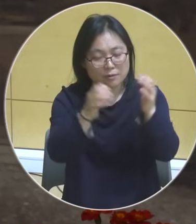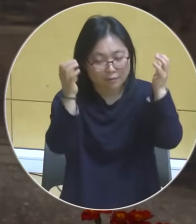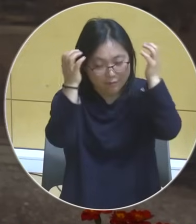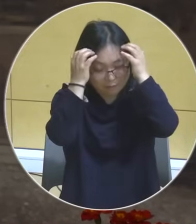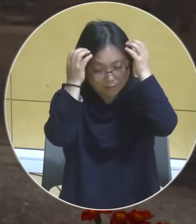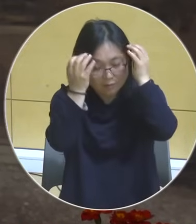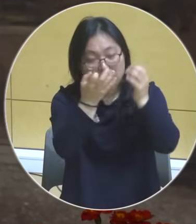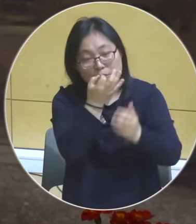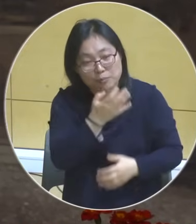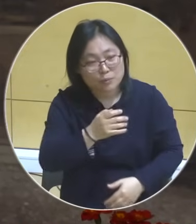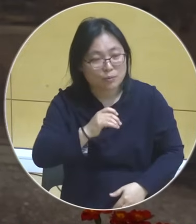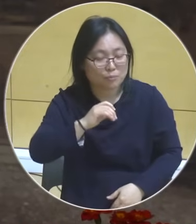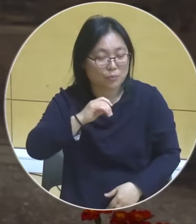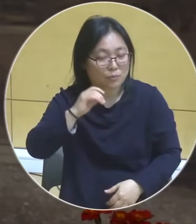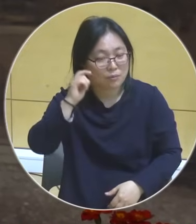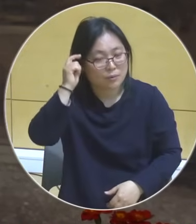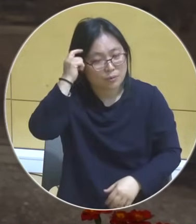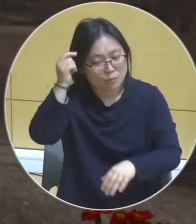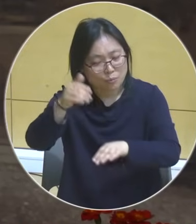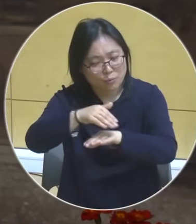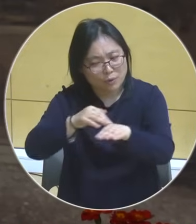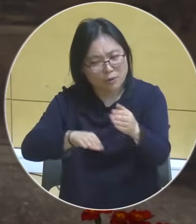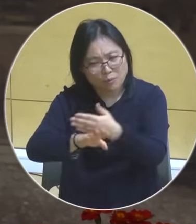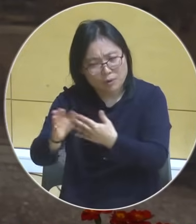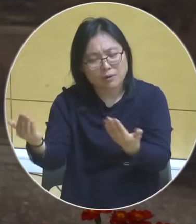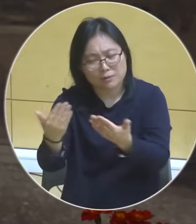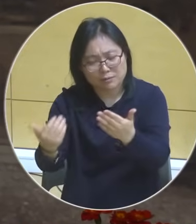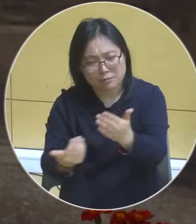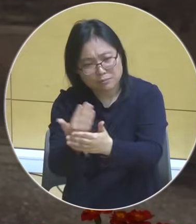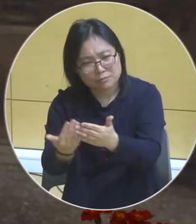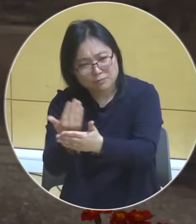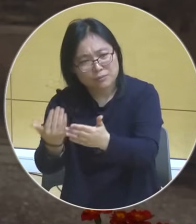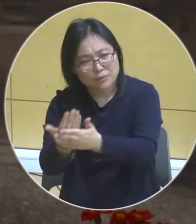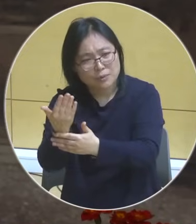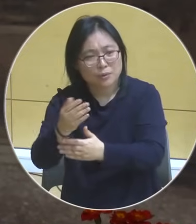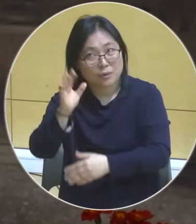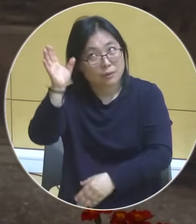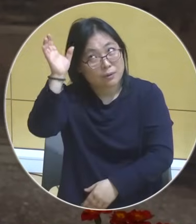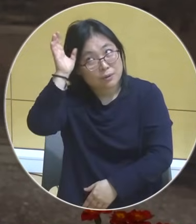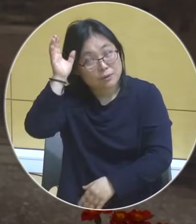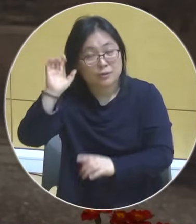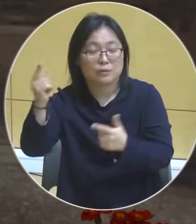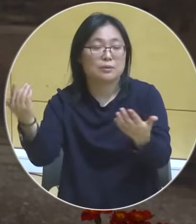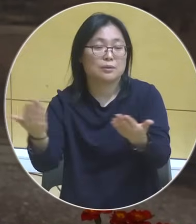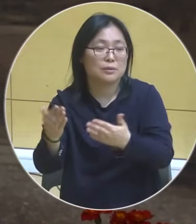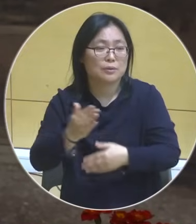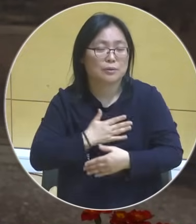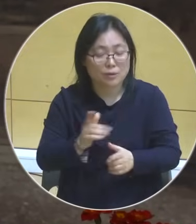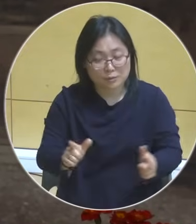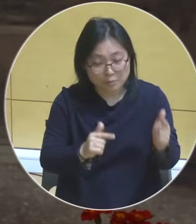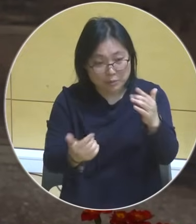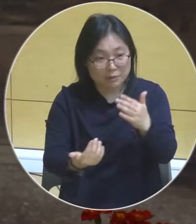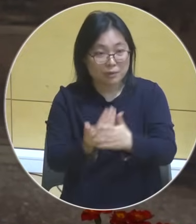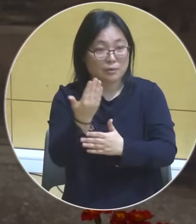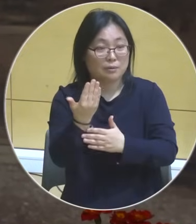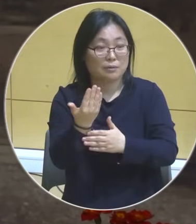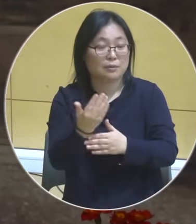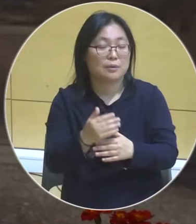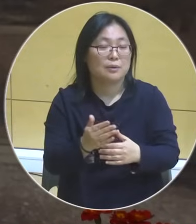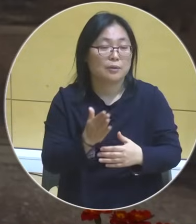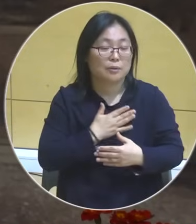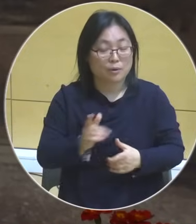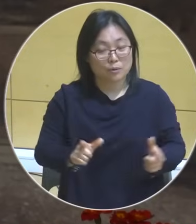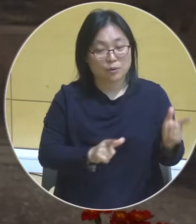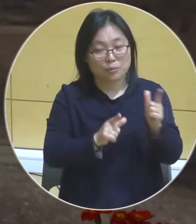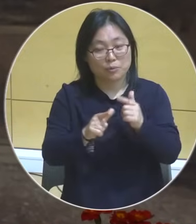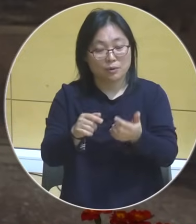험난합니까? 예상하지 못한 일들이 우리의 삶 속에 다가오고 기대하지 않았던 일들이 내 삶에 일어나기 시작하면서 내